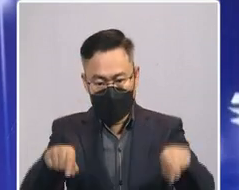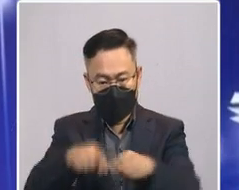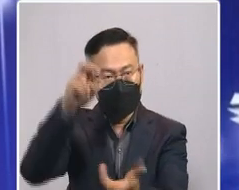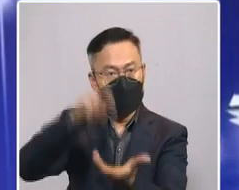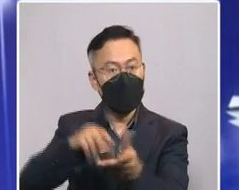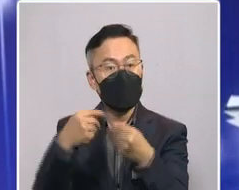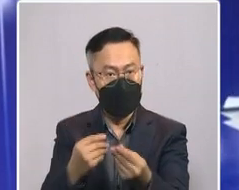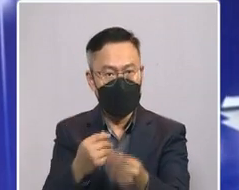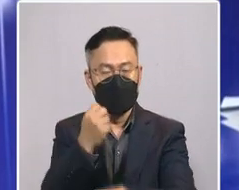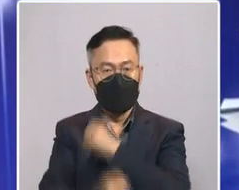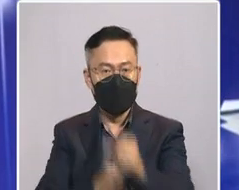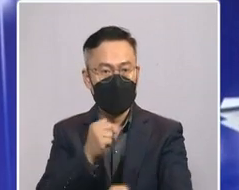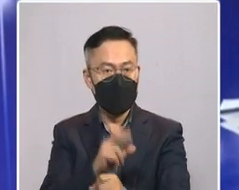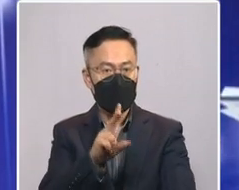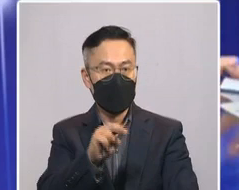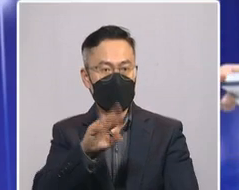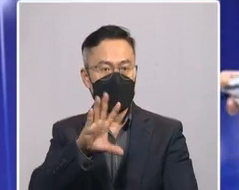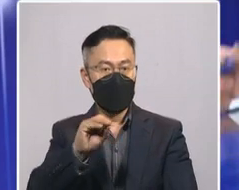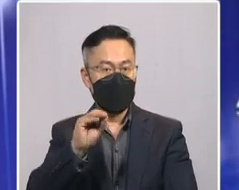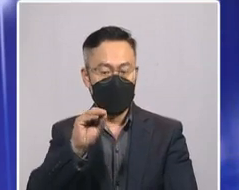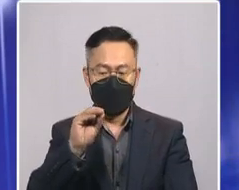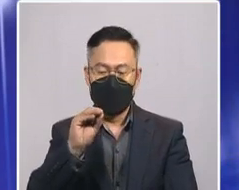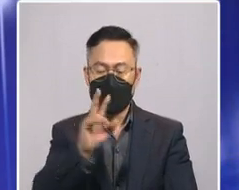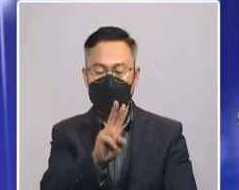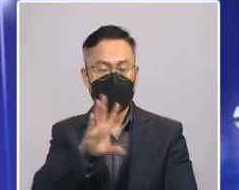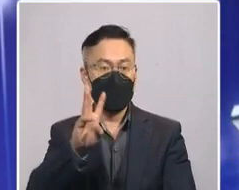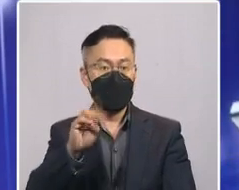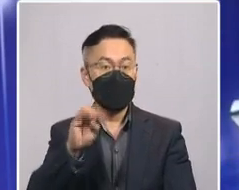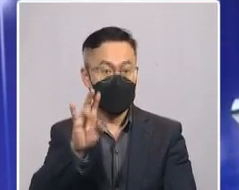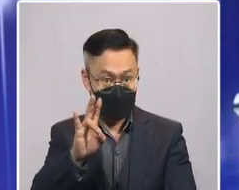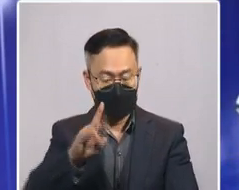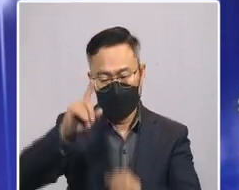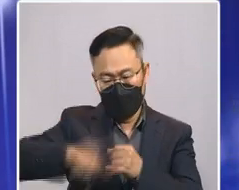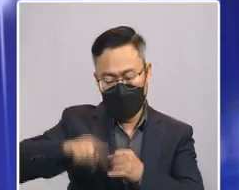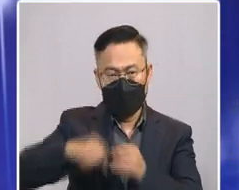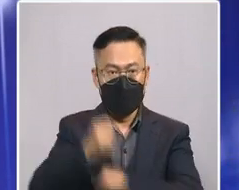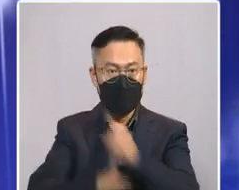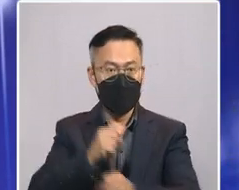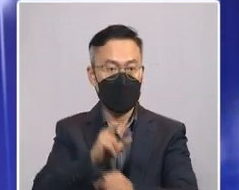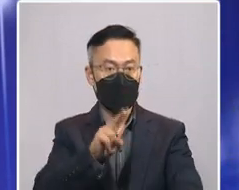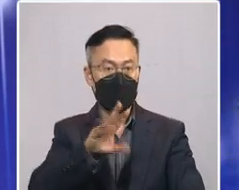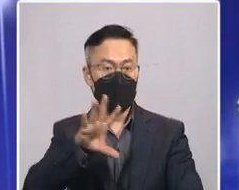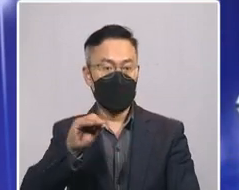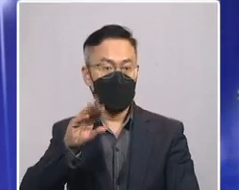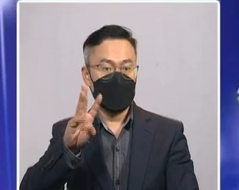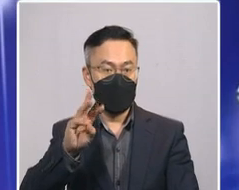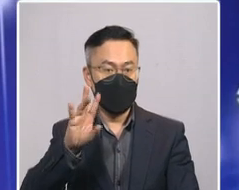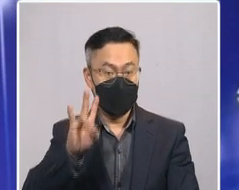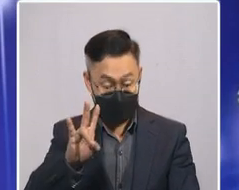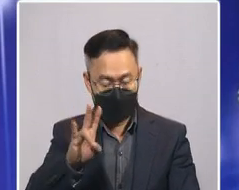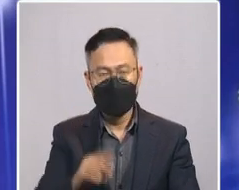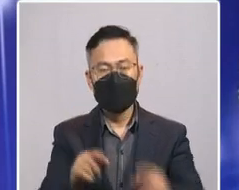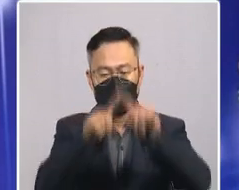ในปี2567เพราะฉะนั้นการเข้าสู่ระบบใบอนุญาตก็คือการดำเนินการในเรื่องวิท